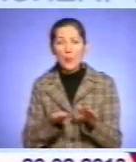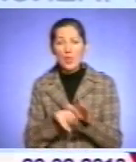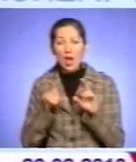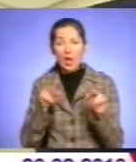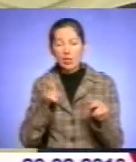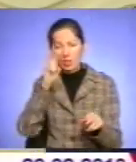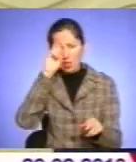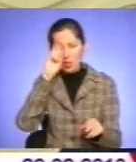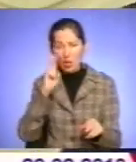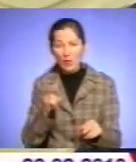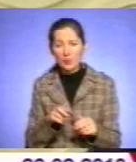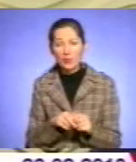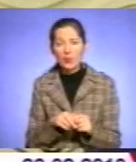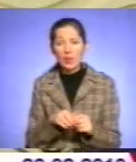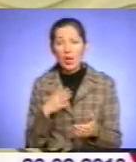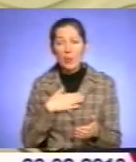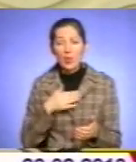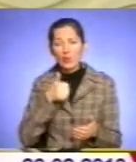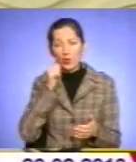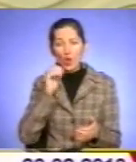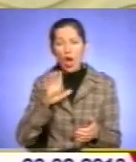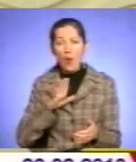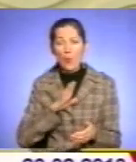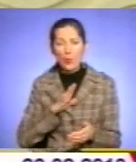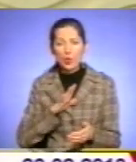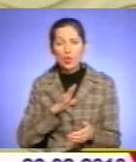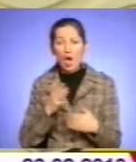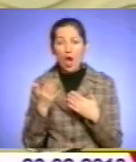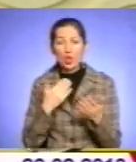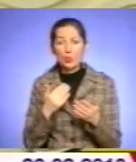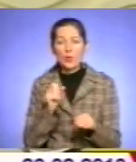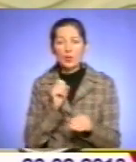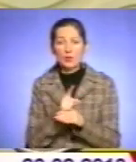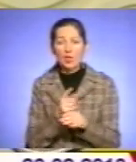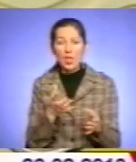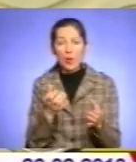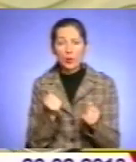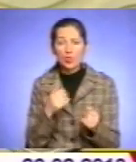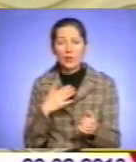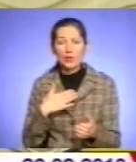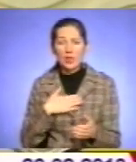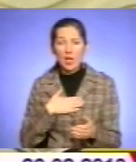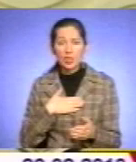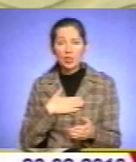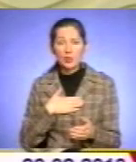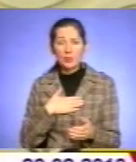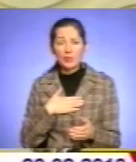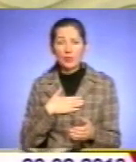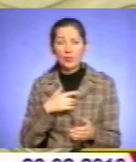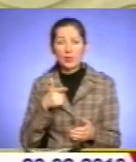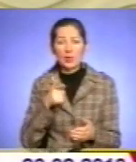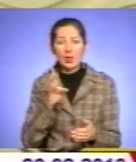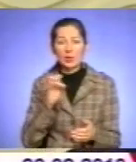Юрій державних адміністрацій, в мене вчора відбулася розмова, завдання отримав наш